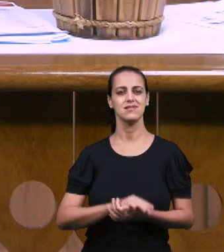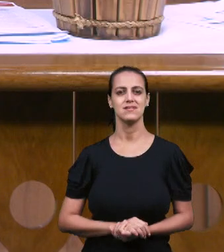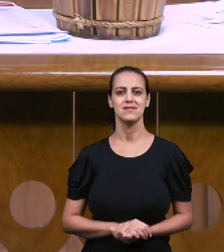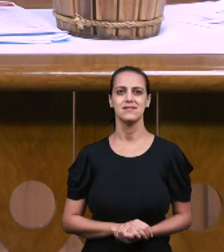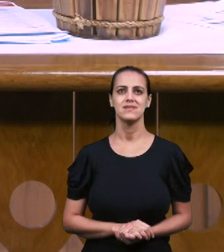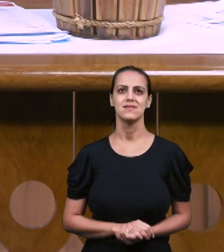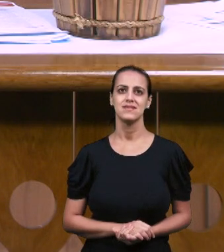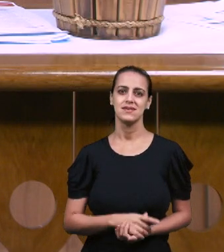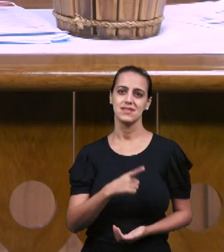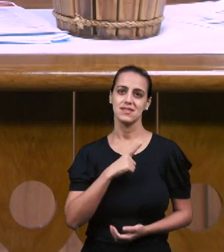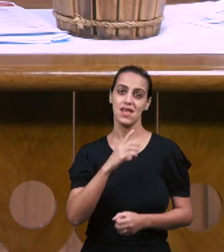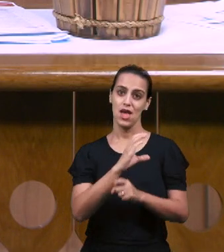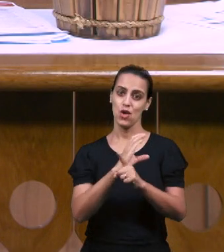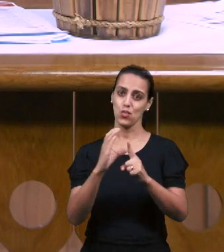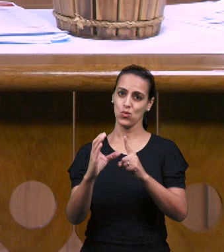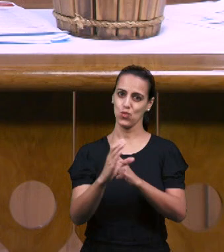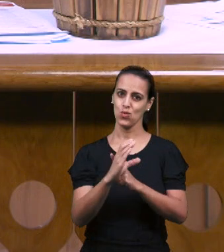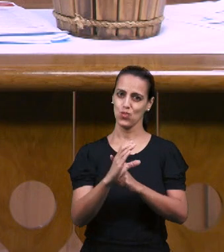relation des villes